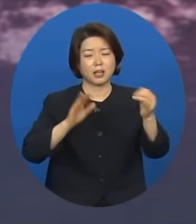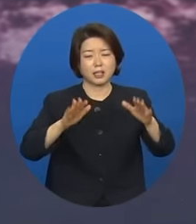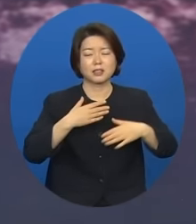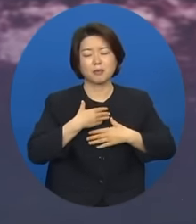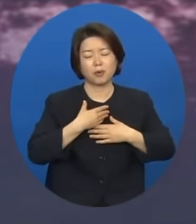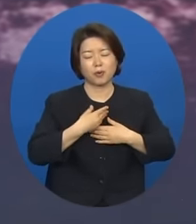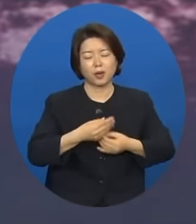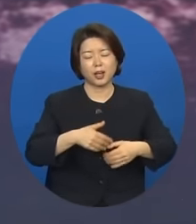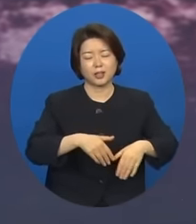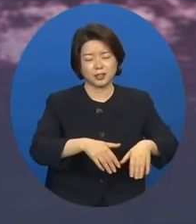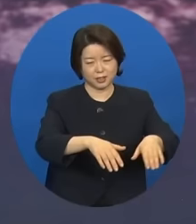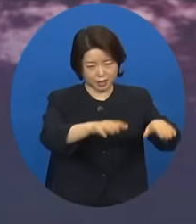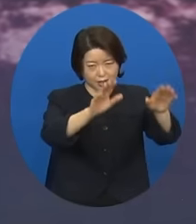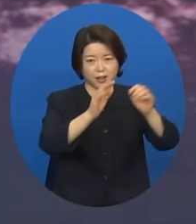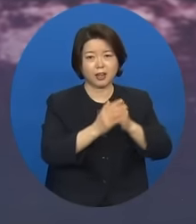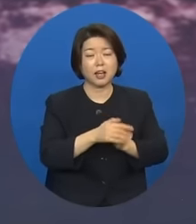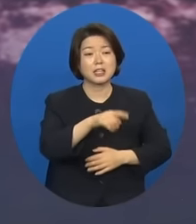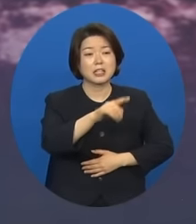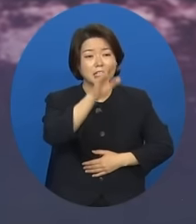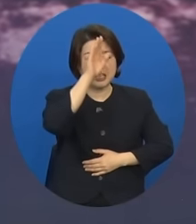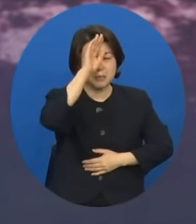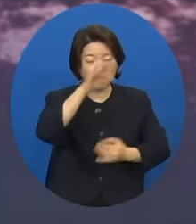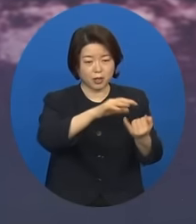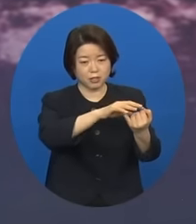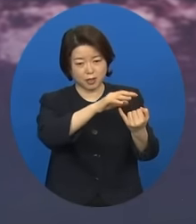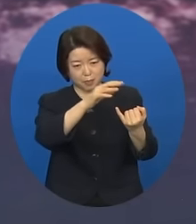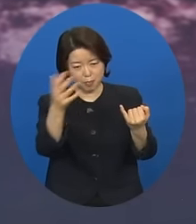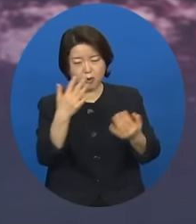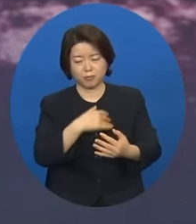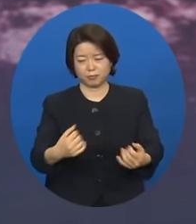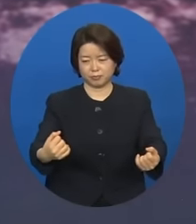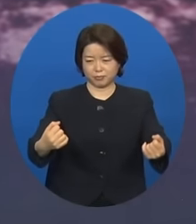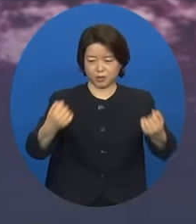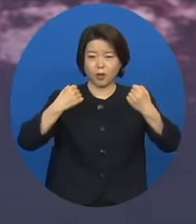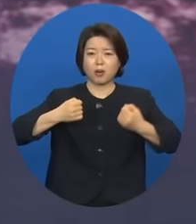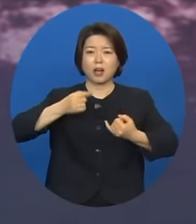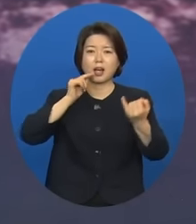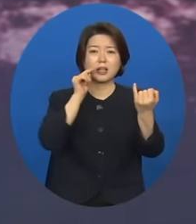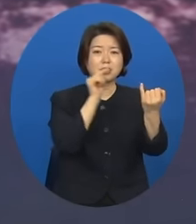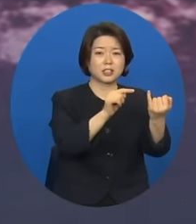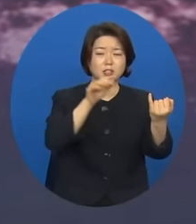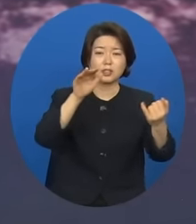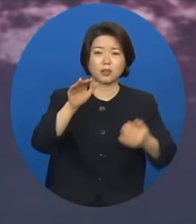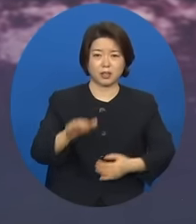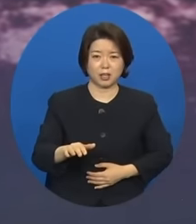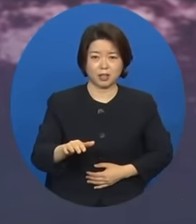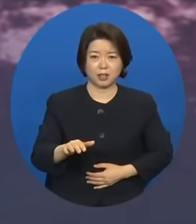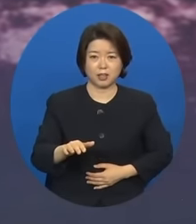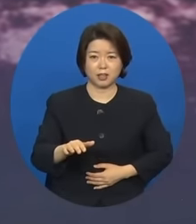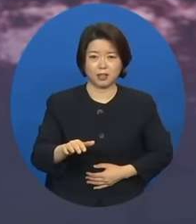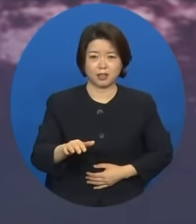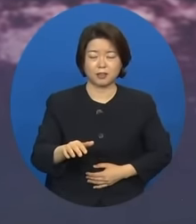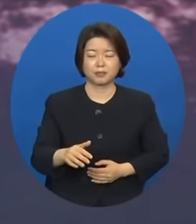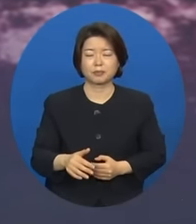가라 내 병에서 놓여 건강할지어다 아멘 건강할지어다